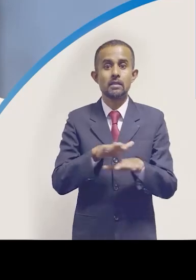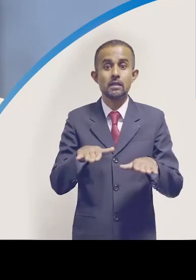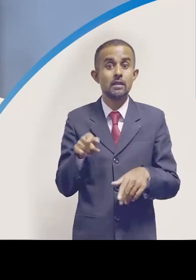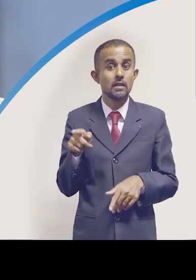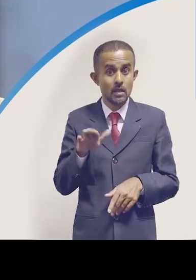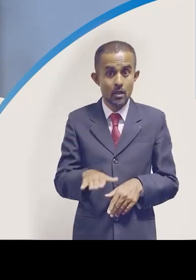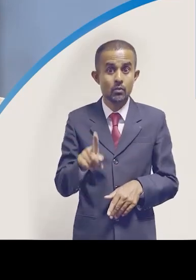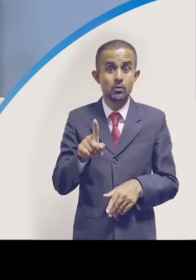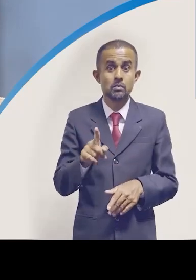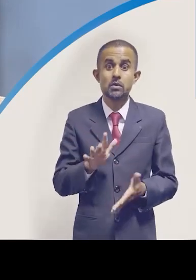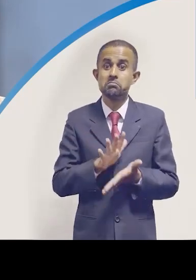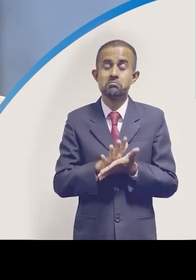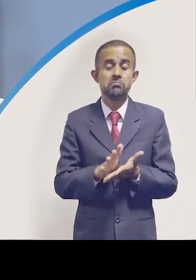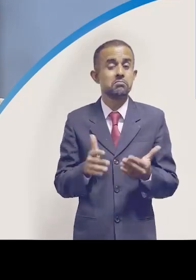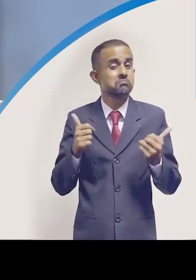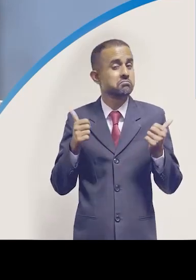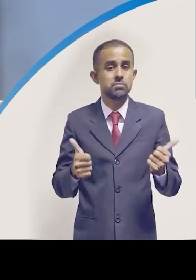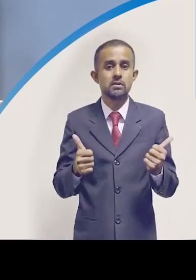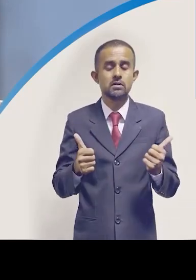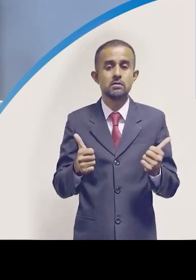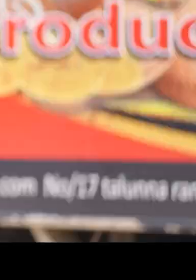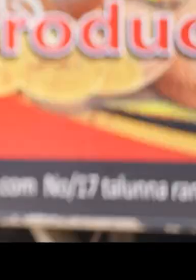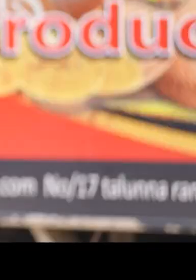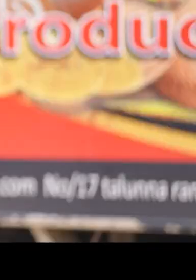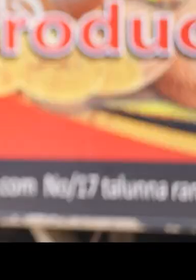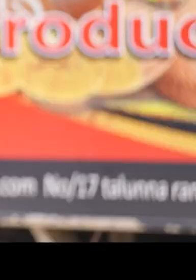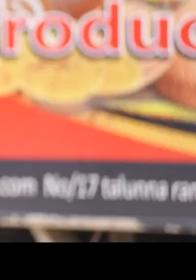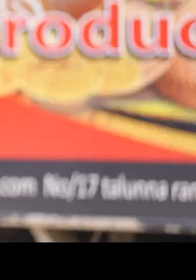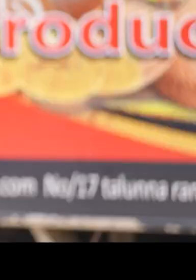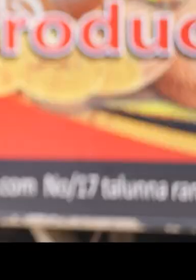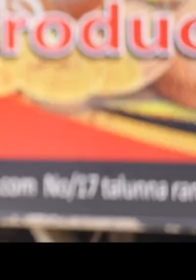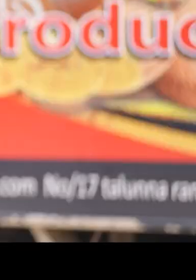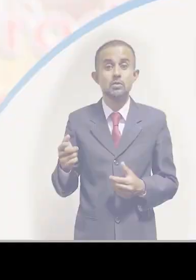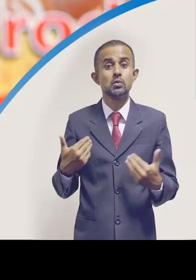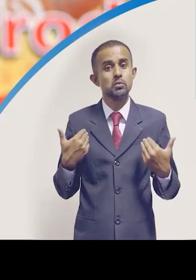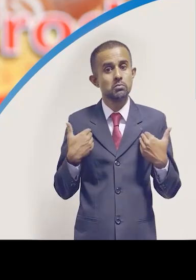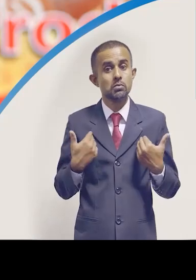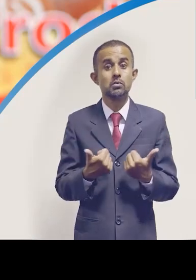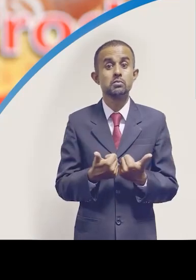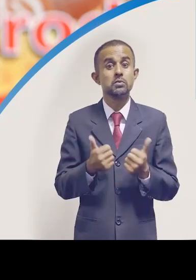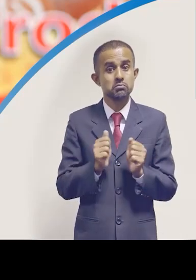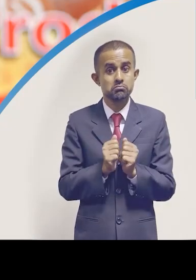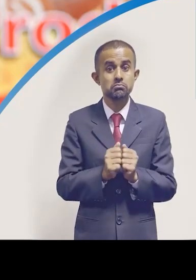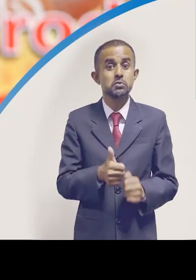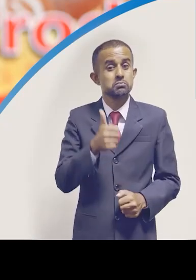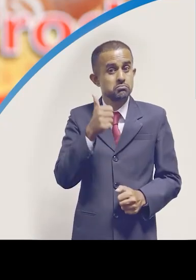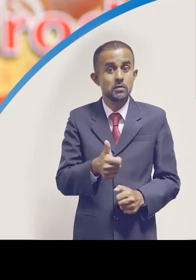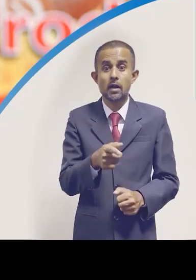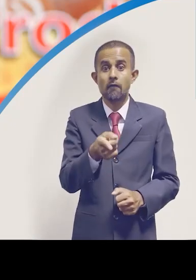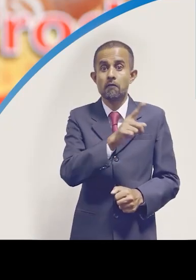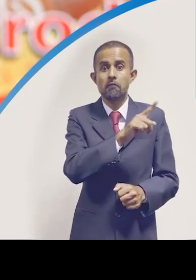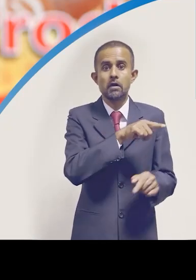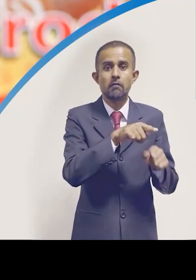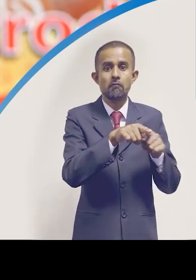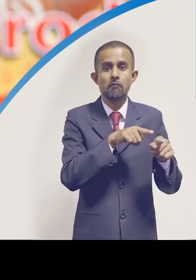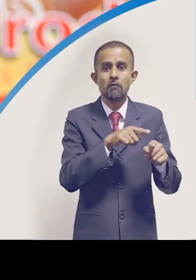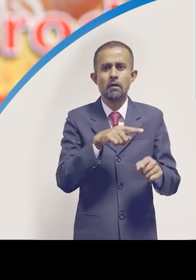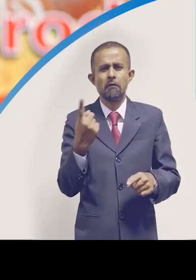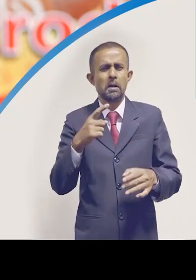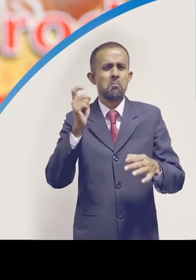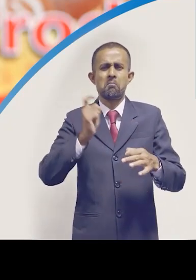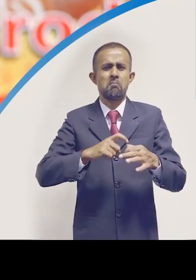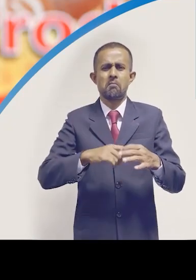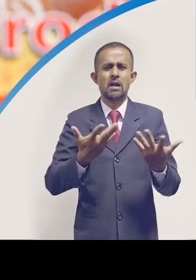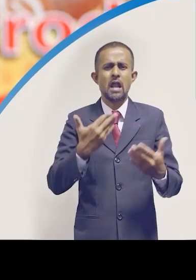මගේ දරුවා ගැන සම්පූර්ණම හැහෙන සතුටයි මම. දිලංක මහතා යාලා හොඳ ශ්‍රම සම්පතක් රටකට. එයාලා අනිත් අය